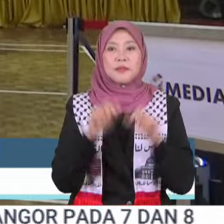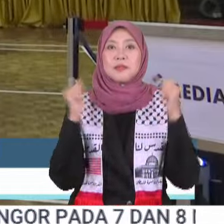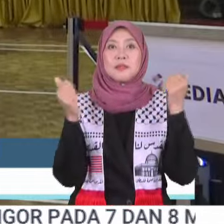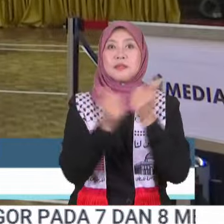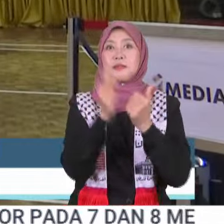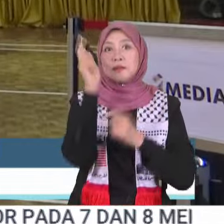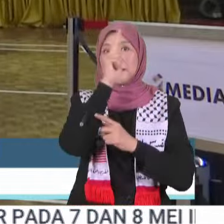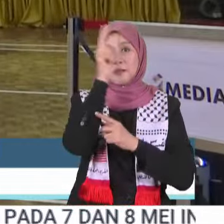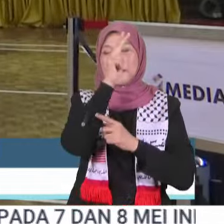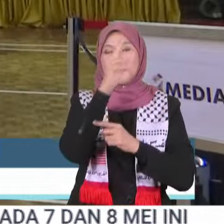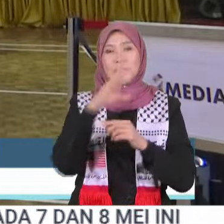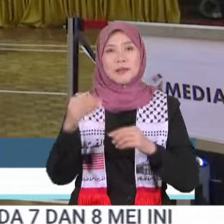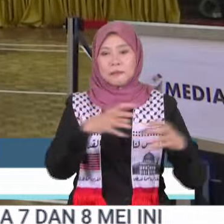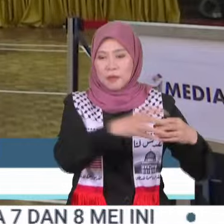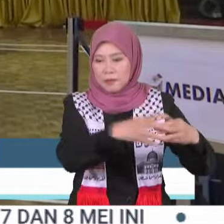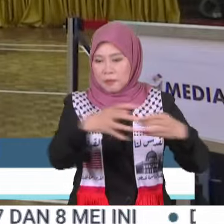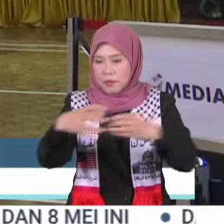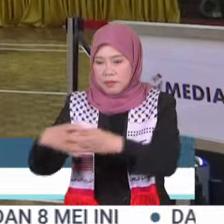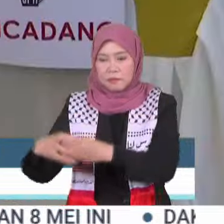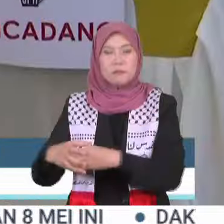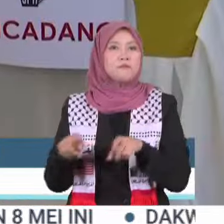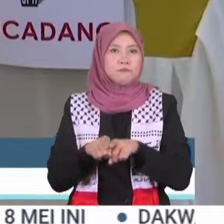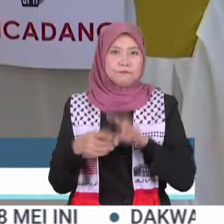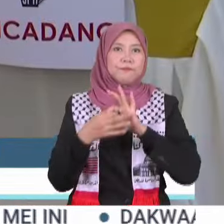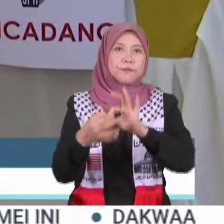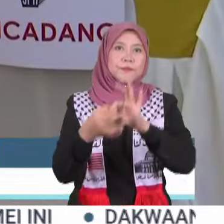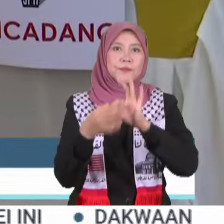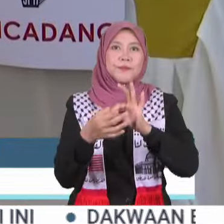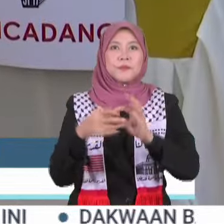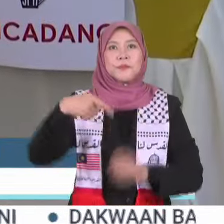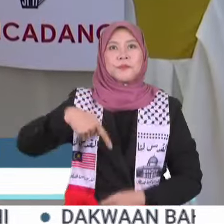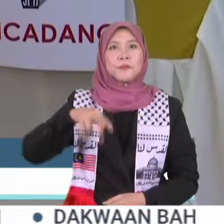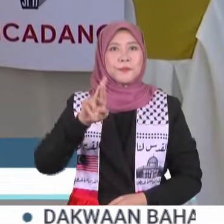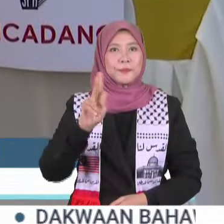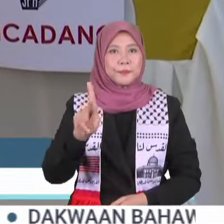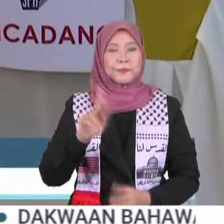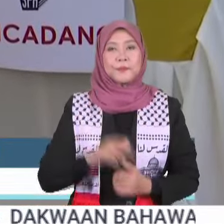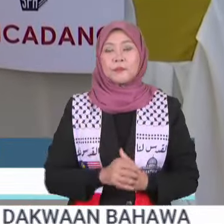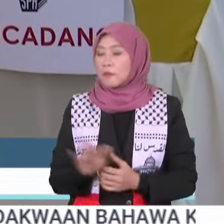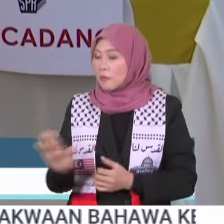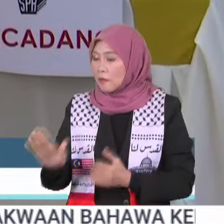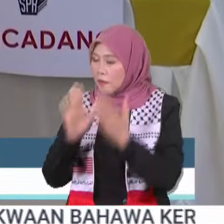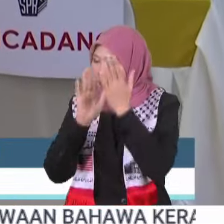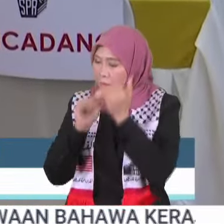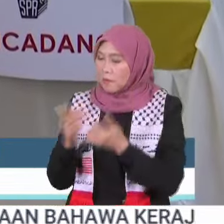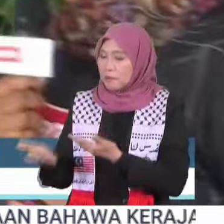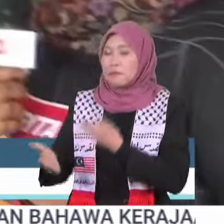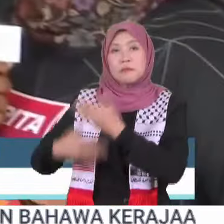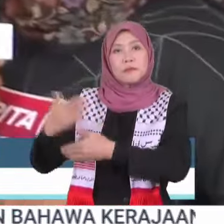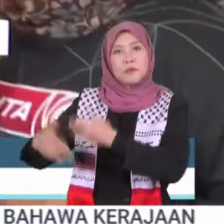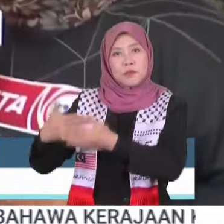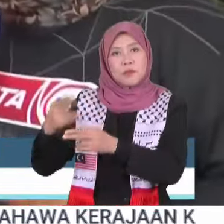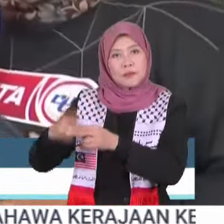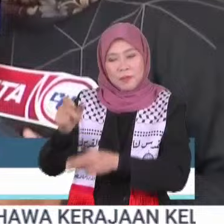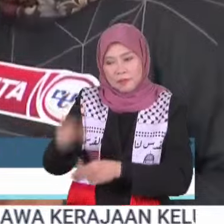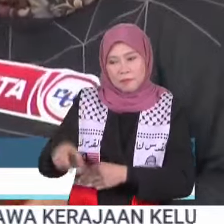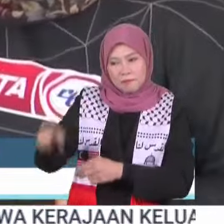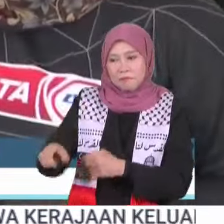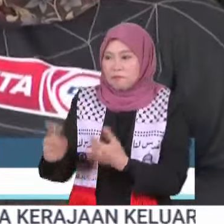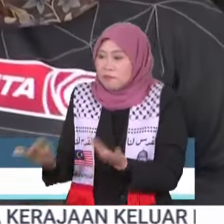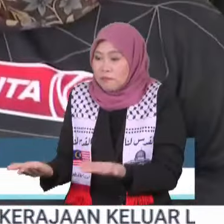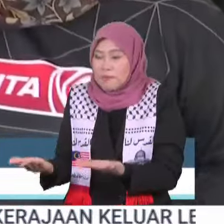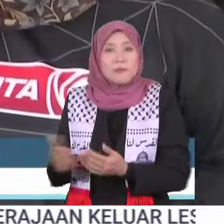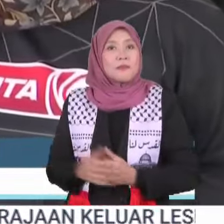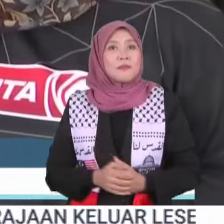agensi-agensi kerajaan dan parti-parti yang akan melaksanakan PRK pada tahun ini. Harapan Tuan proses penamaan calon esok